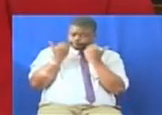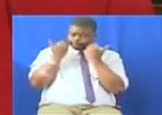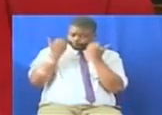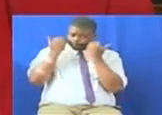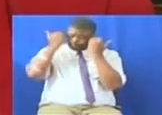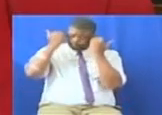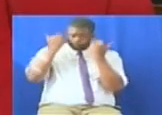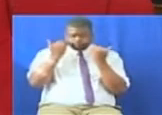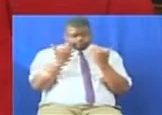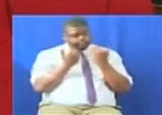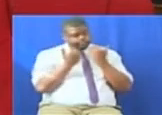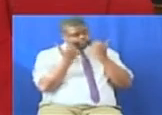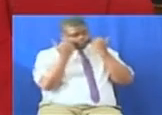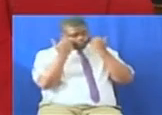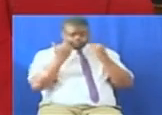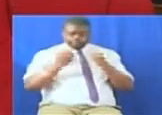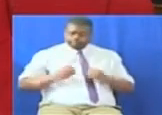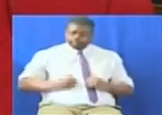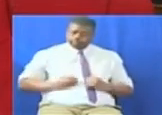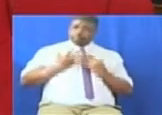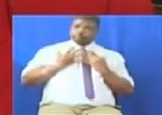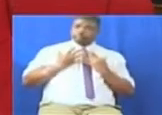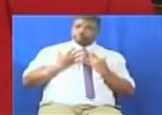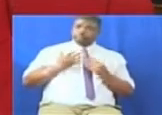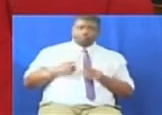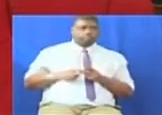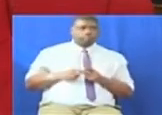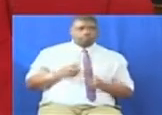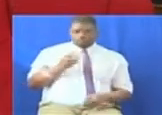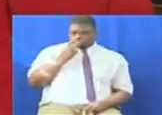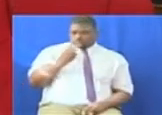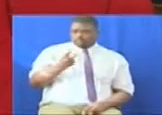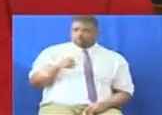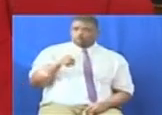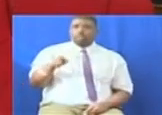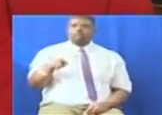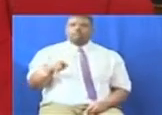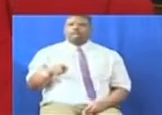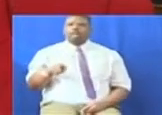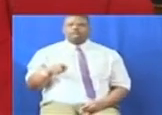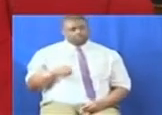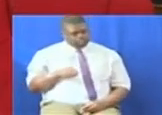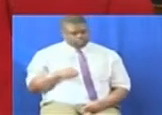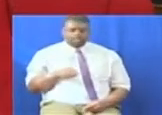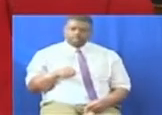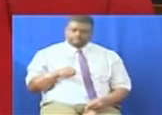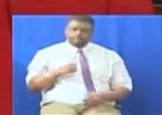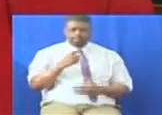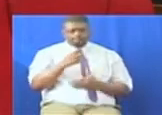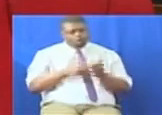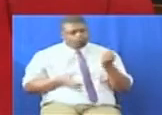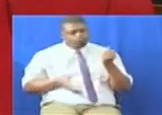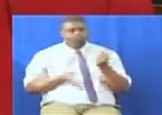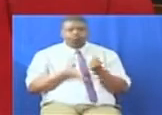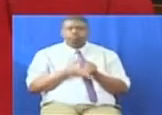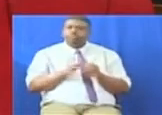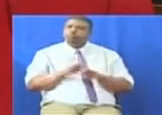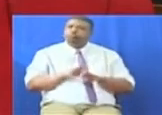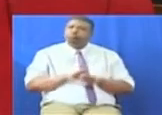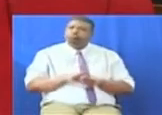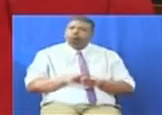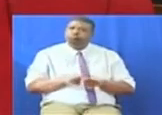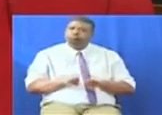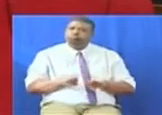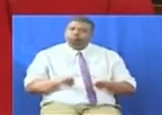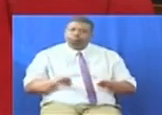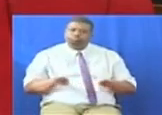dunia yote kuna taharuki, unaweza kaona rais utulivu wake ulipitiliza.